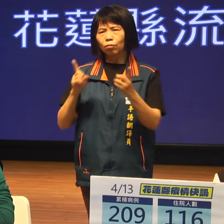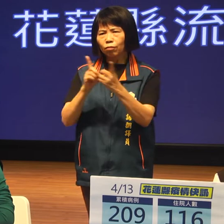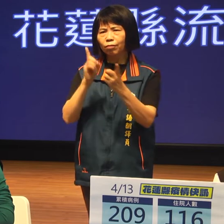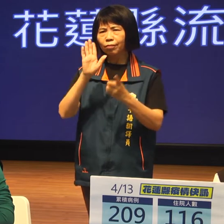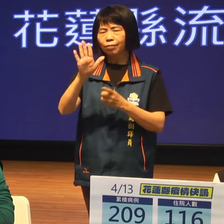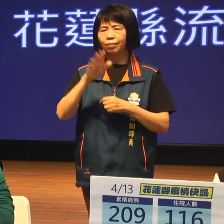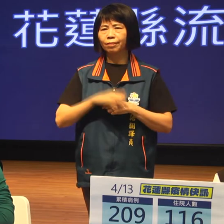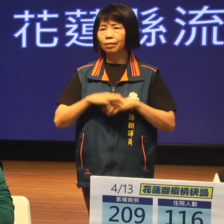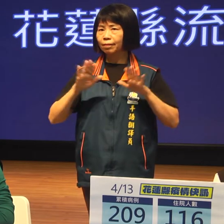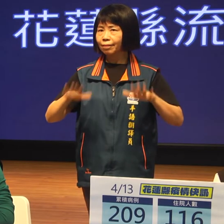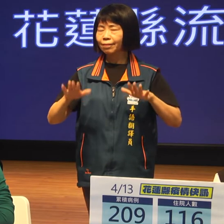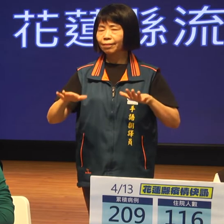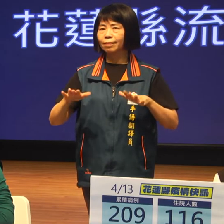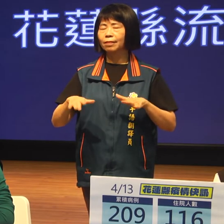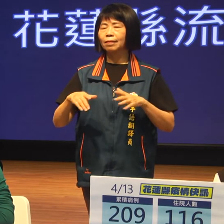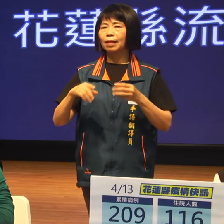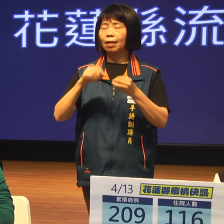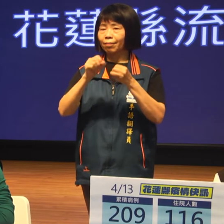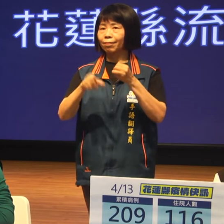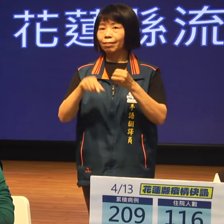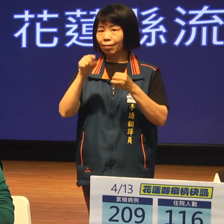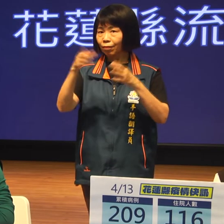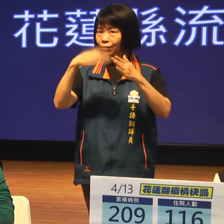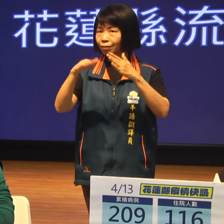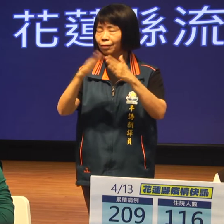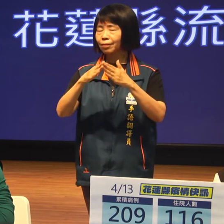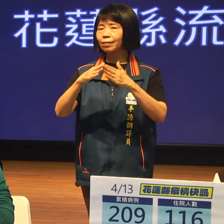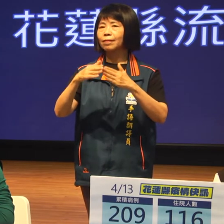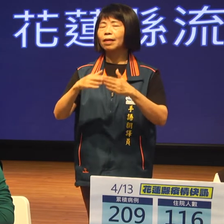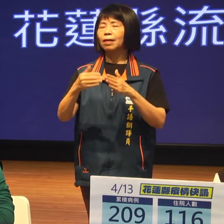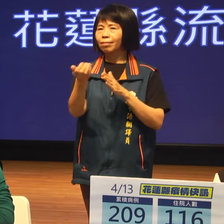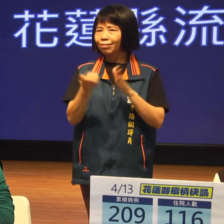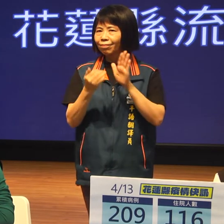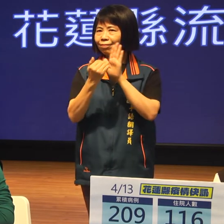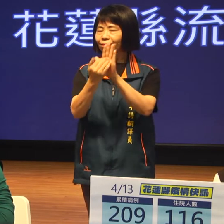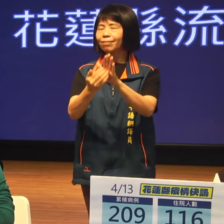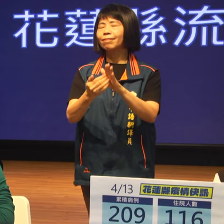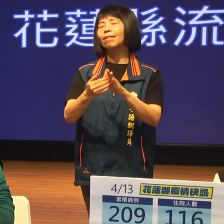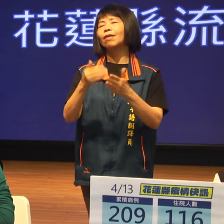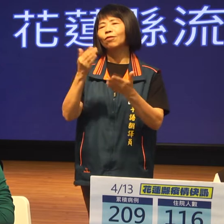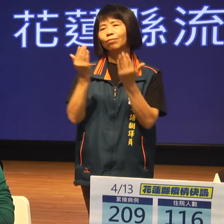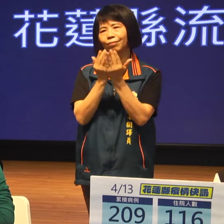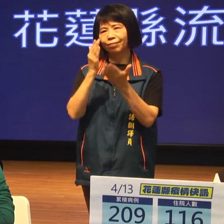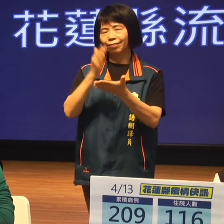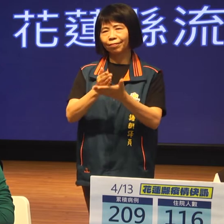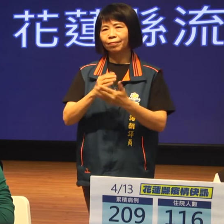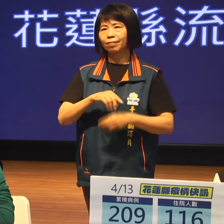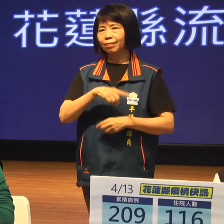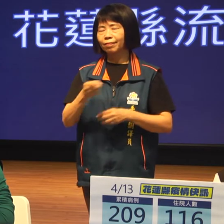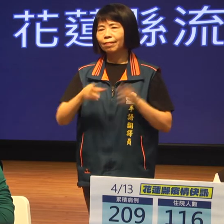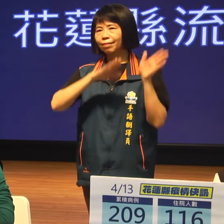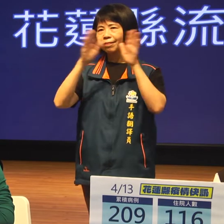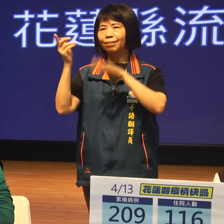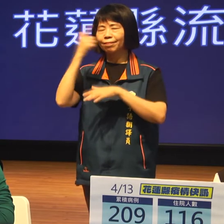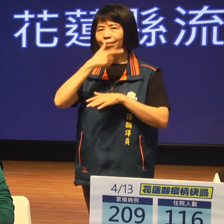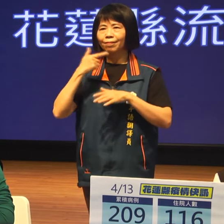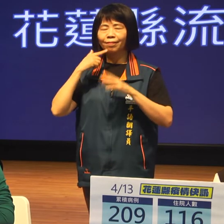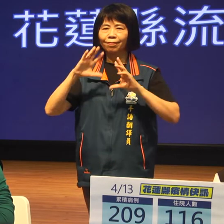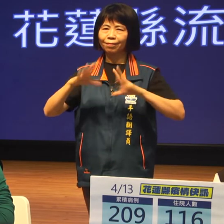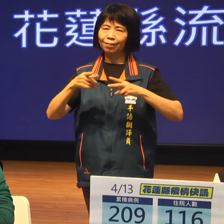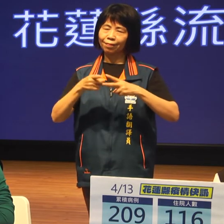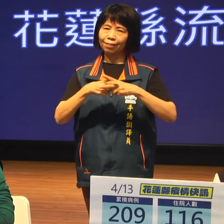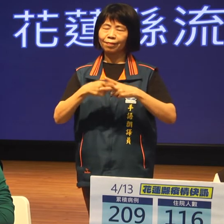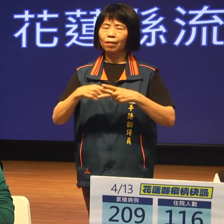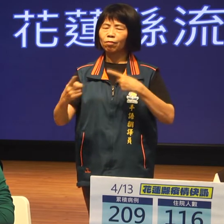触，所以今天明池国小是做全校的预防性停课。再来是景美国小部分也没